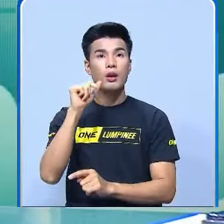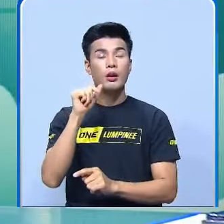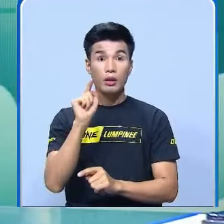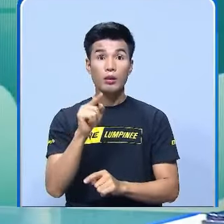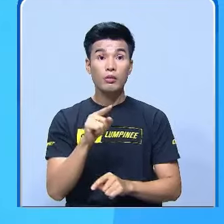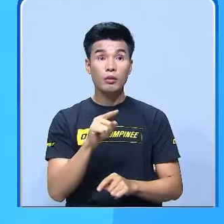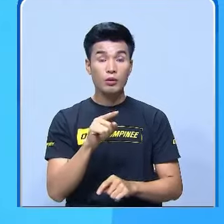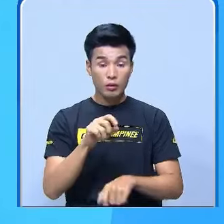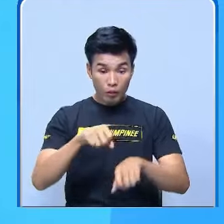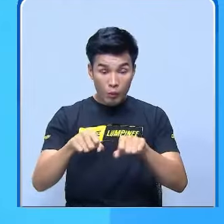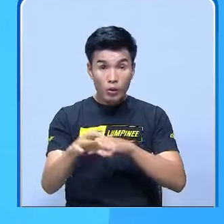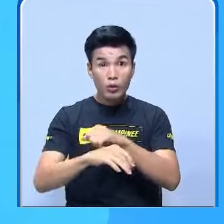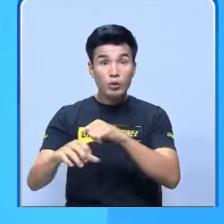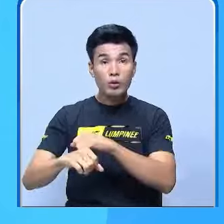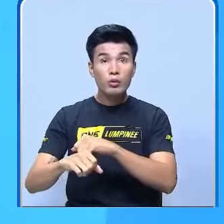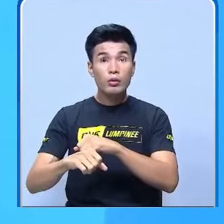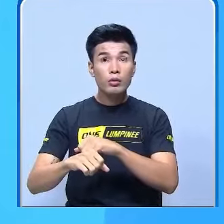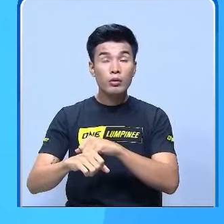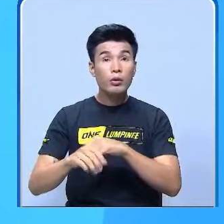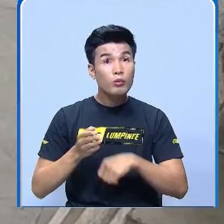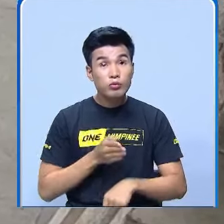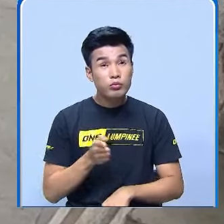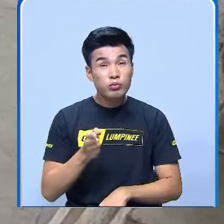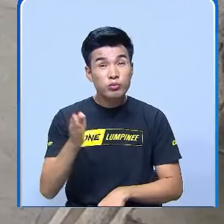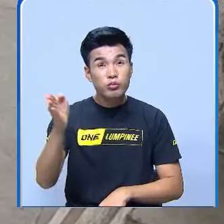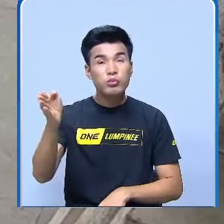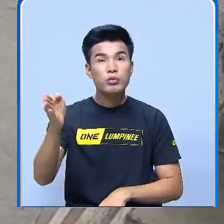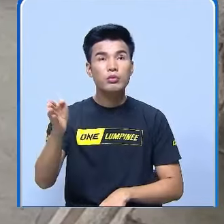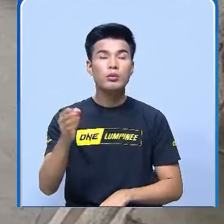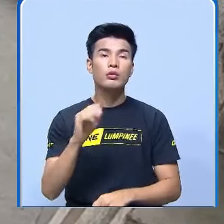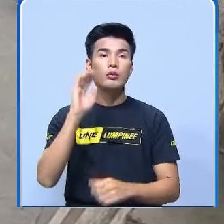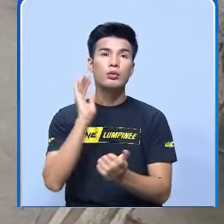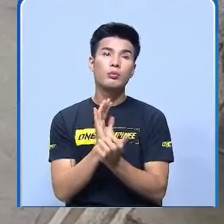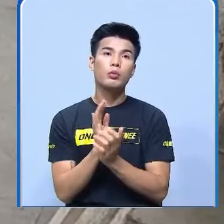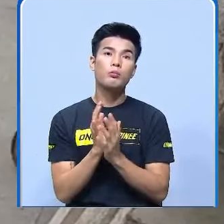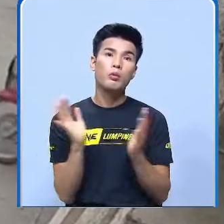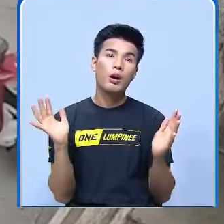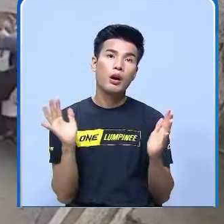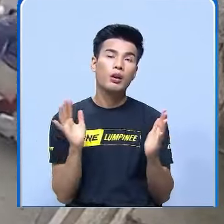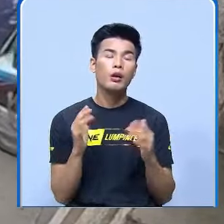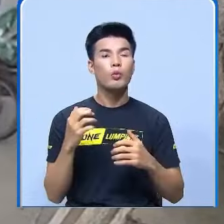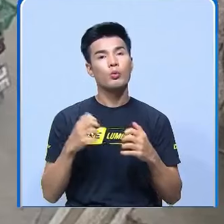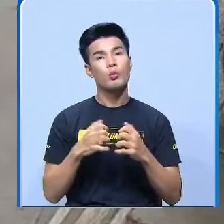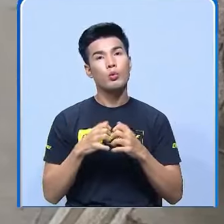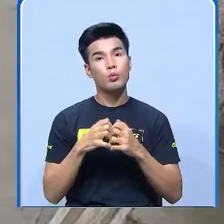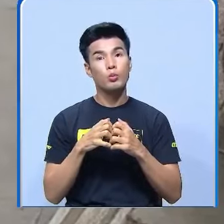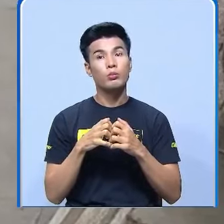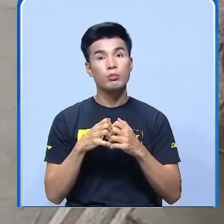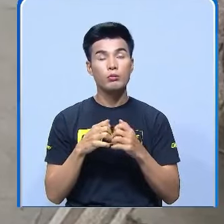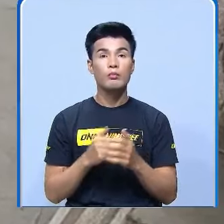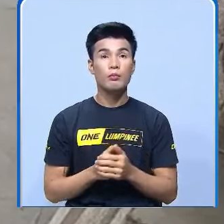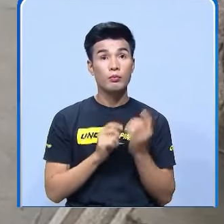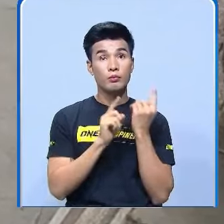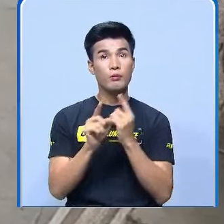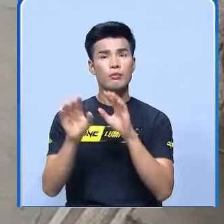ของชาวบ้าน 2คันขี่หนีไป 4อำเภอด้วยกันเพราะฉะนั้นทำเอาตำรวจหลายโรงพักว้าวุ่นเลยนะคะคุณผู้ชมตาม